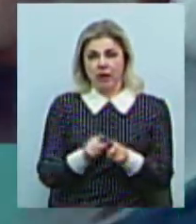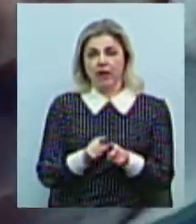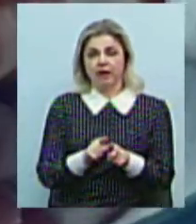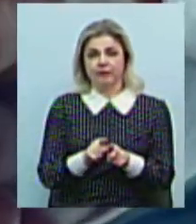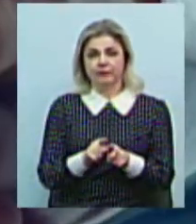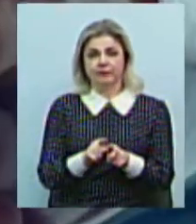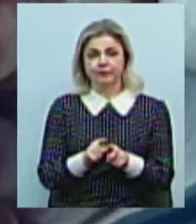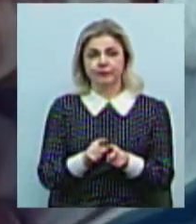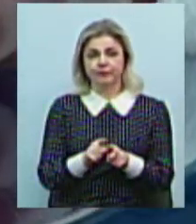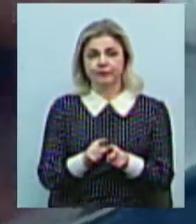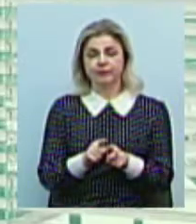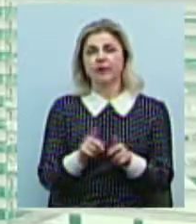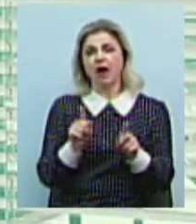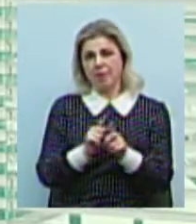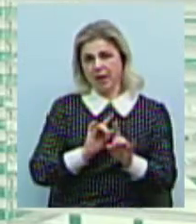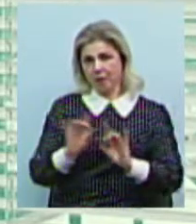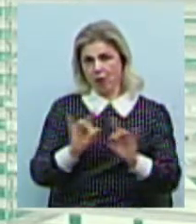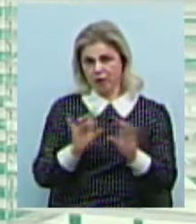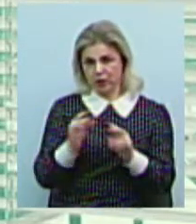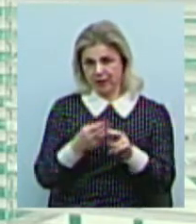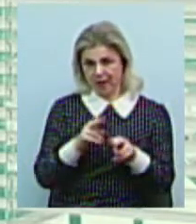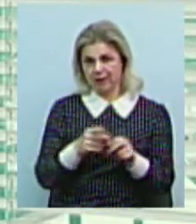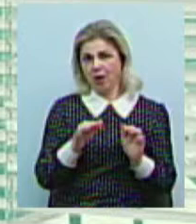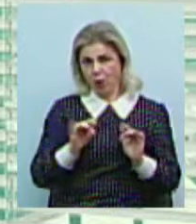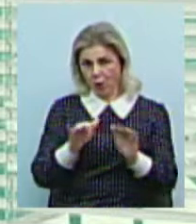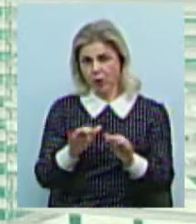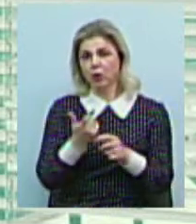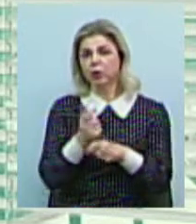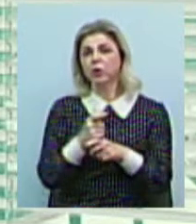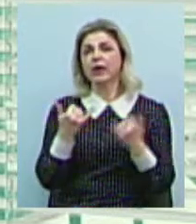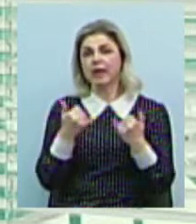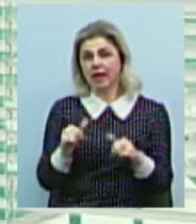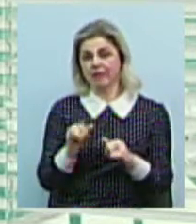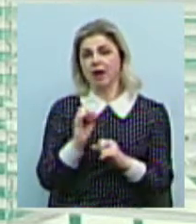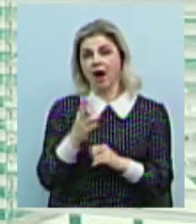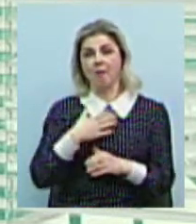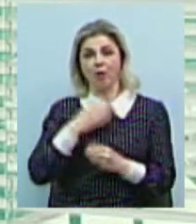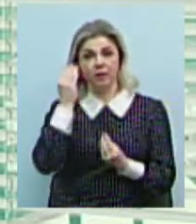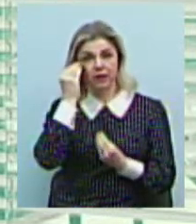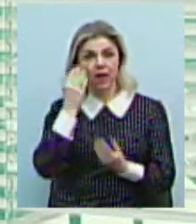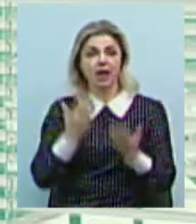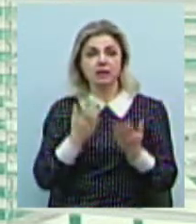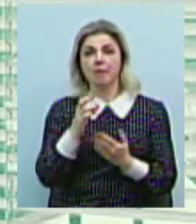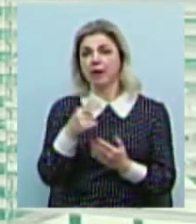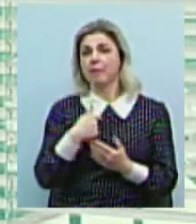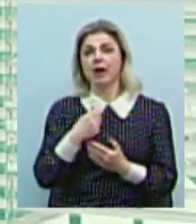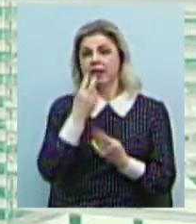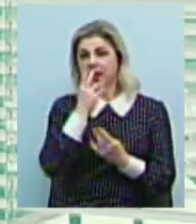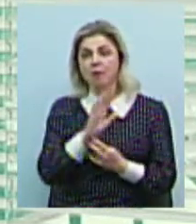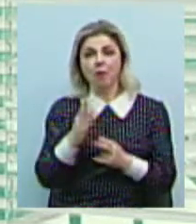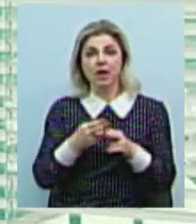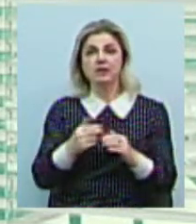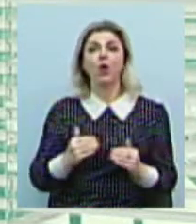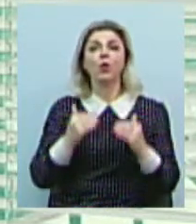достатньо впливовий популістський крок. Було б дуже дивно, для, як на мене, якби ми не побачили там, скажімо, цього кроку,